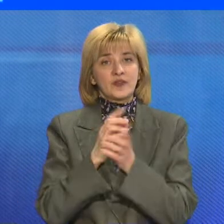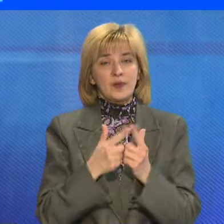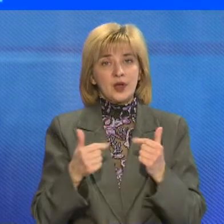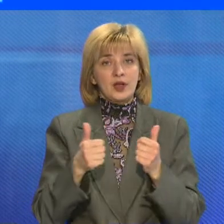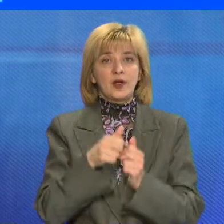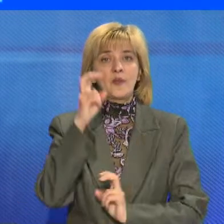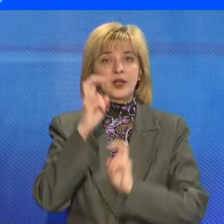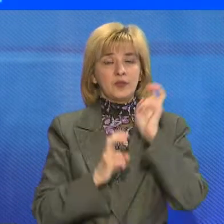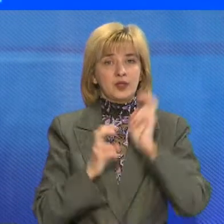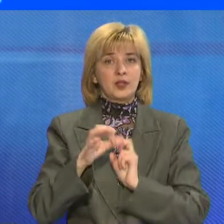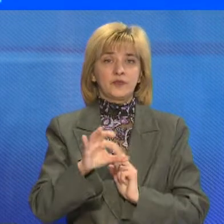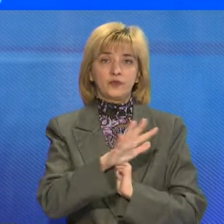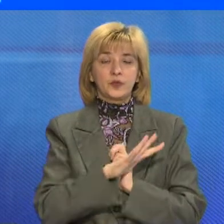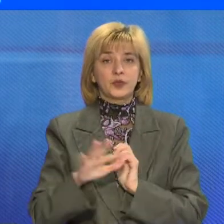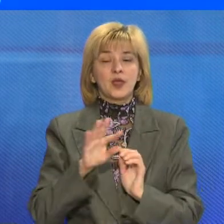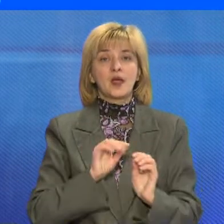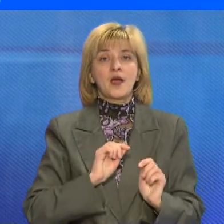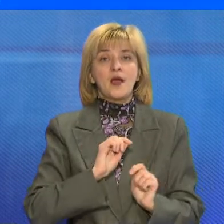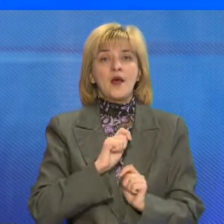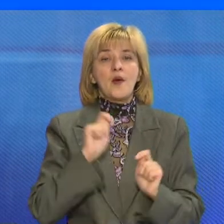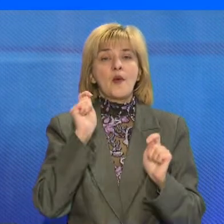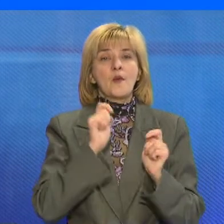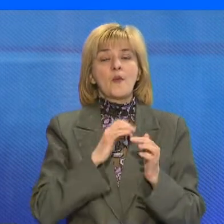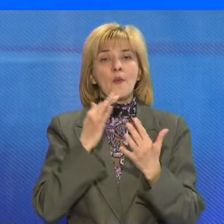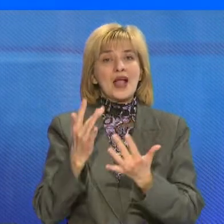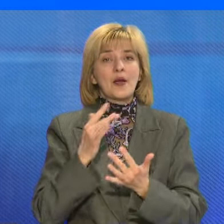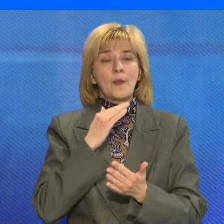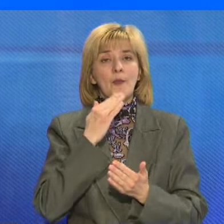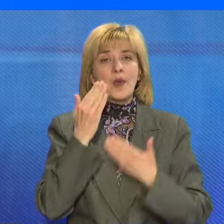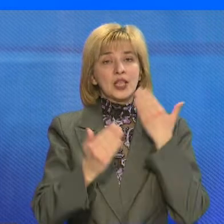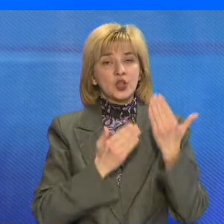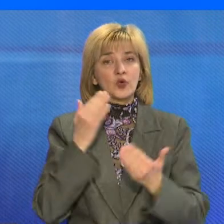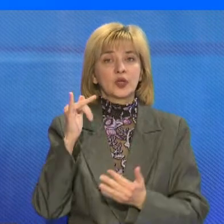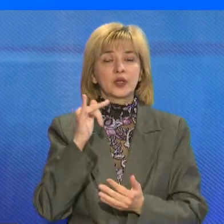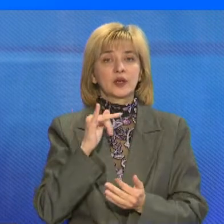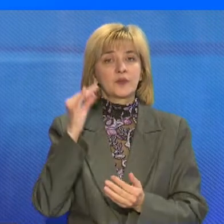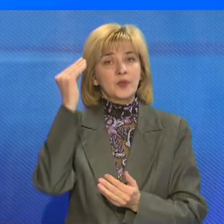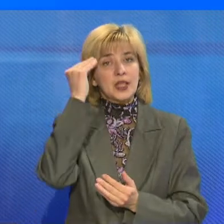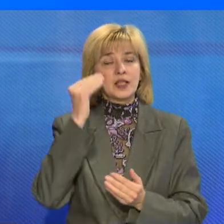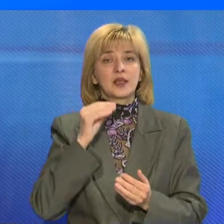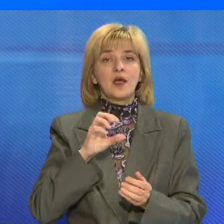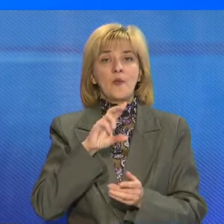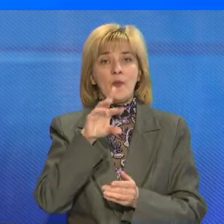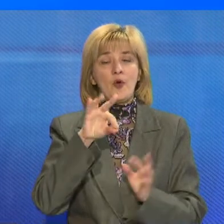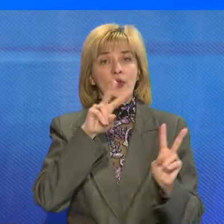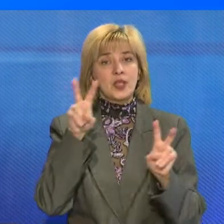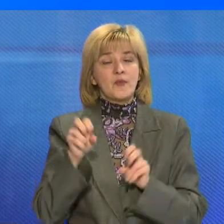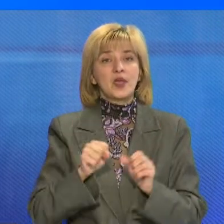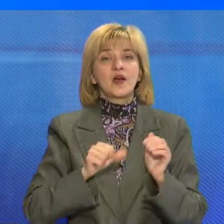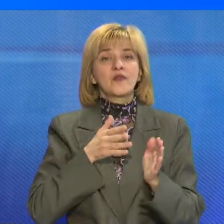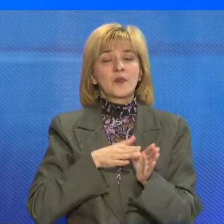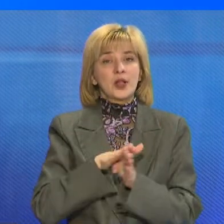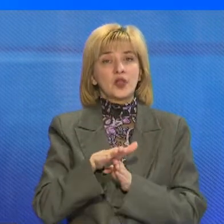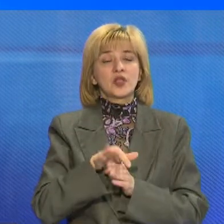ў вобласці. Маніторинг і кансалідацыю грамадскай думкі па актуальнай тэме ажыццяўляюць беларускія сенатары. У прыватнасці,